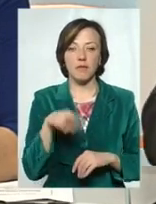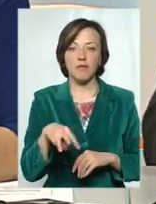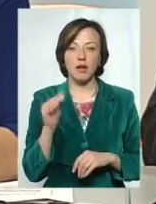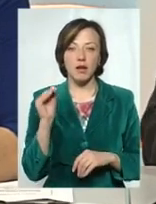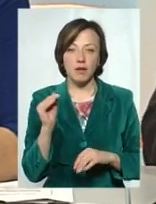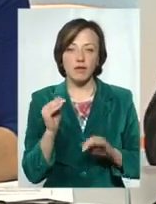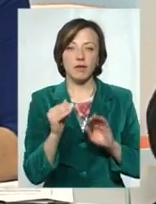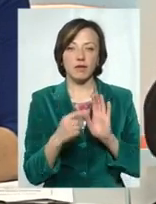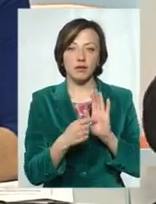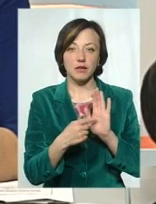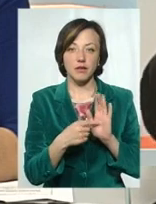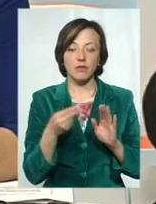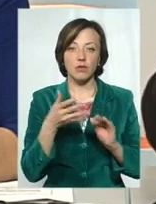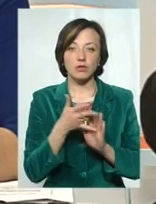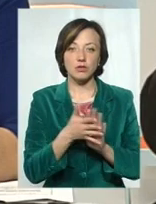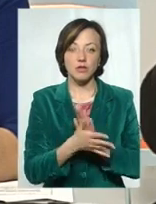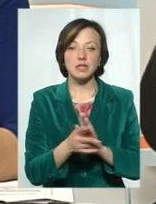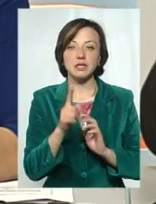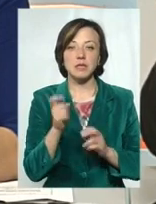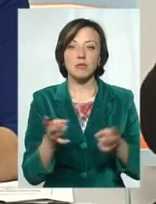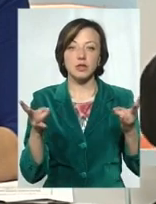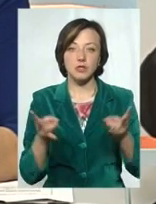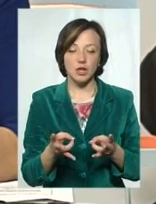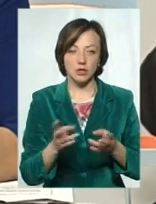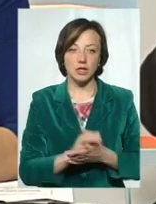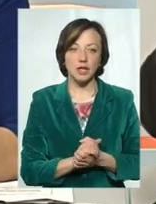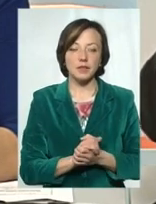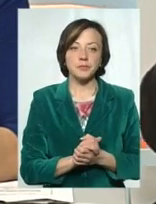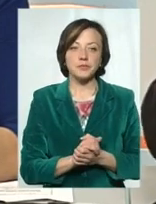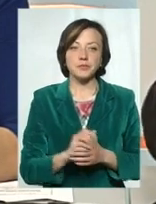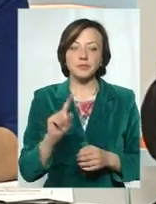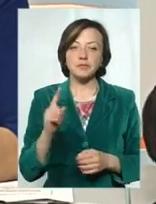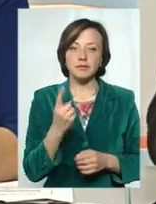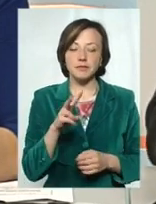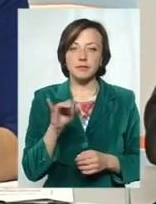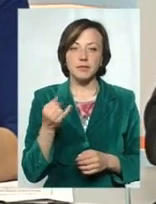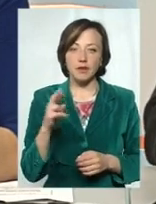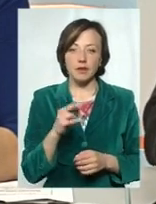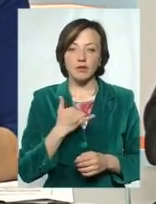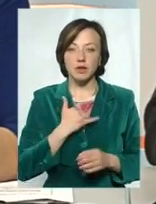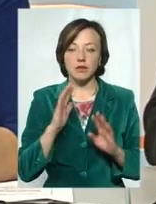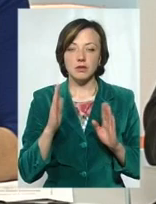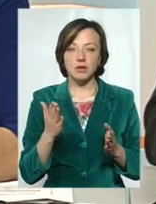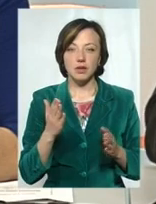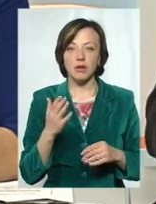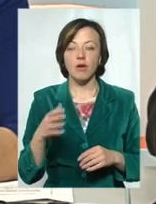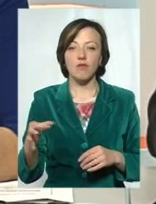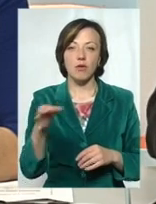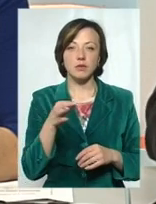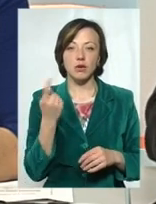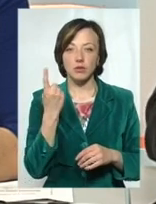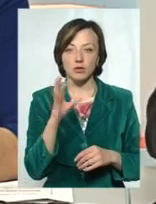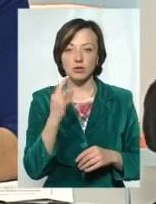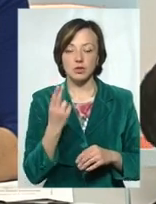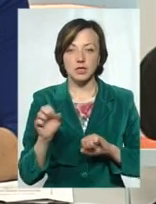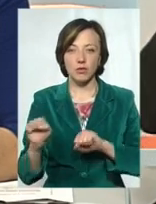іменно кошти фондів використовувались за призначенням. До речі, з 1 липня у нас буде один, і в області теж, фонд